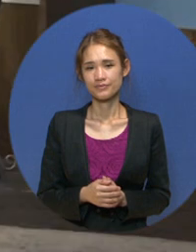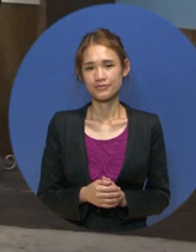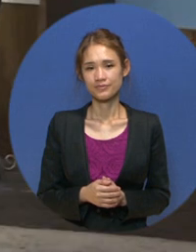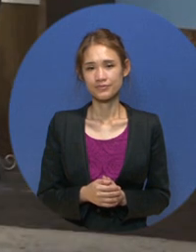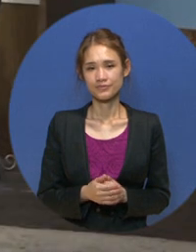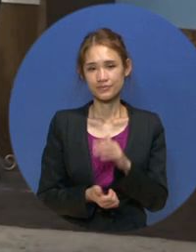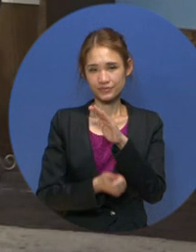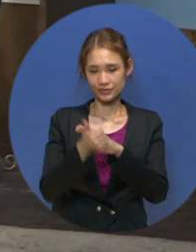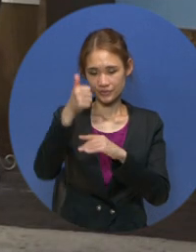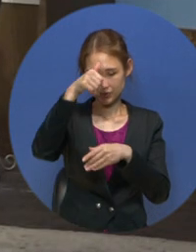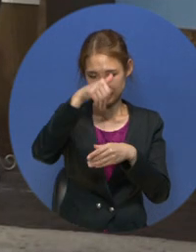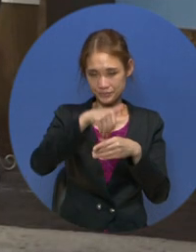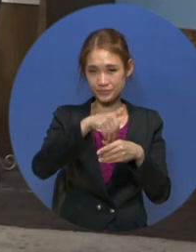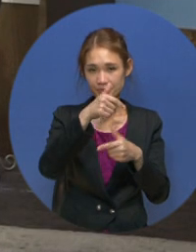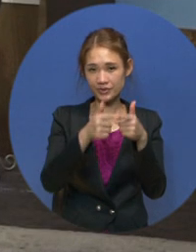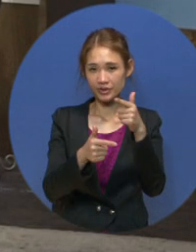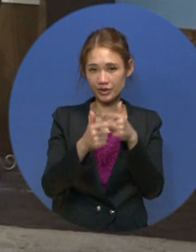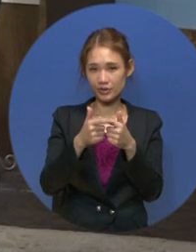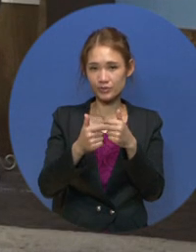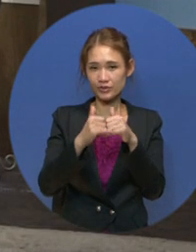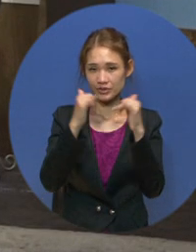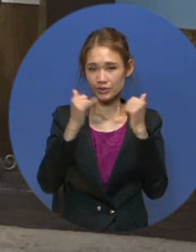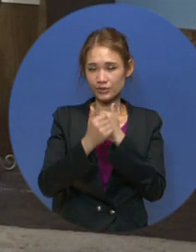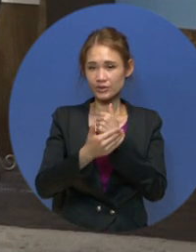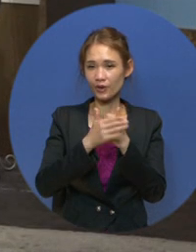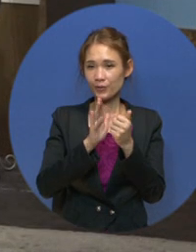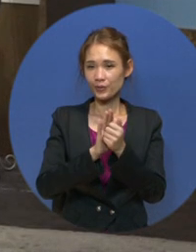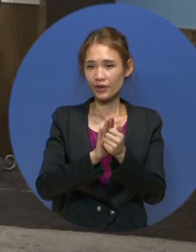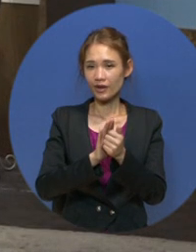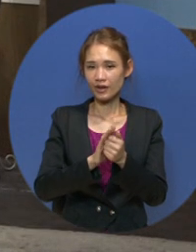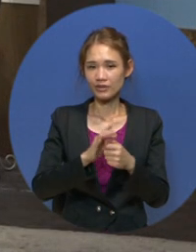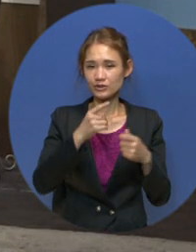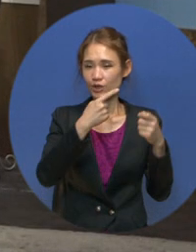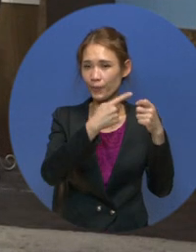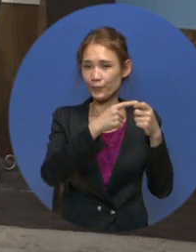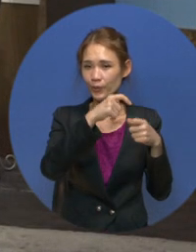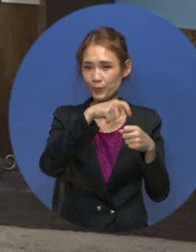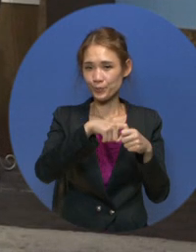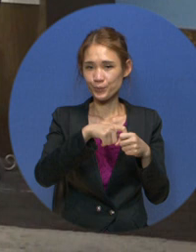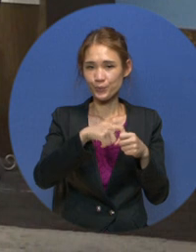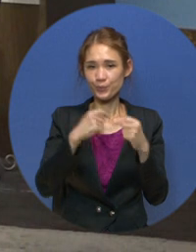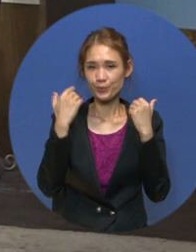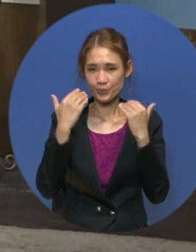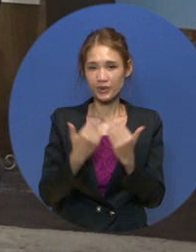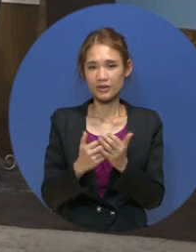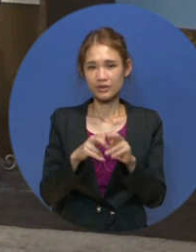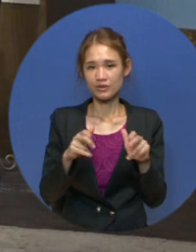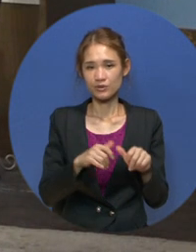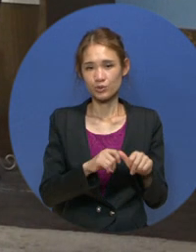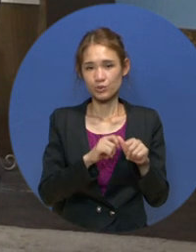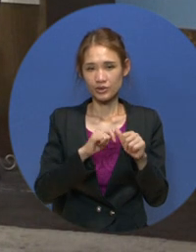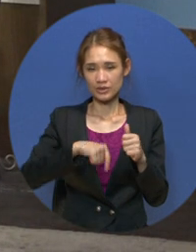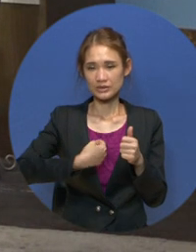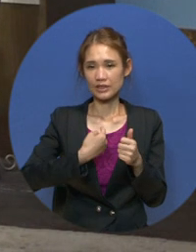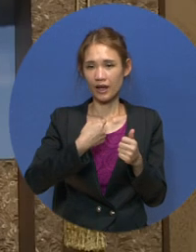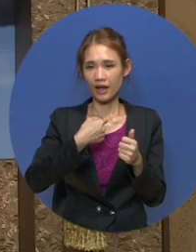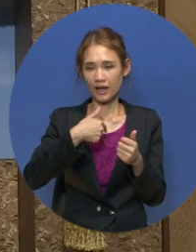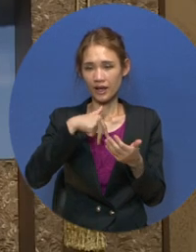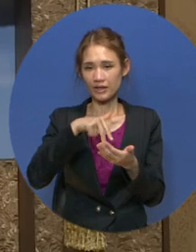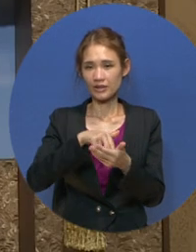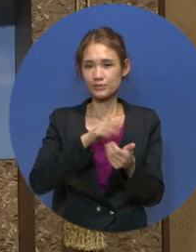저희 희망을 심는 나무 사회적협동조합이 가지는 첫 번째 목표가 네. 발달장애인들의 고용과 자립을 지원하는